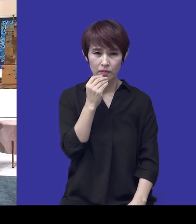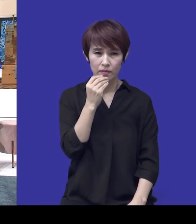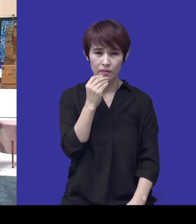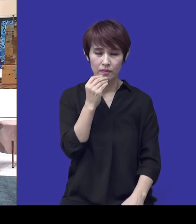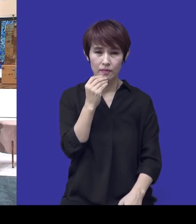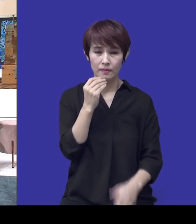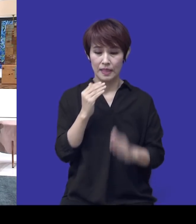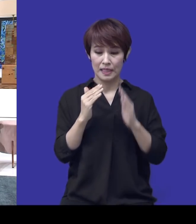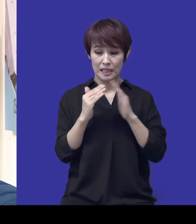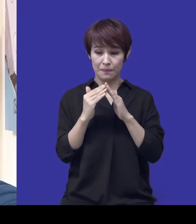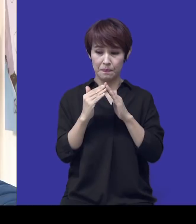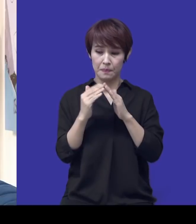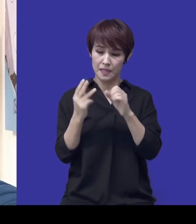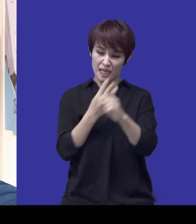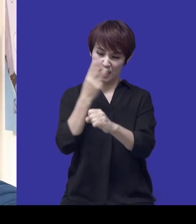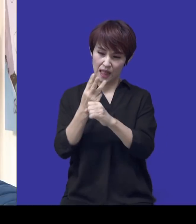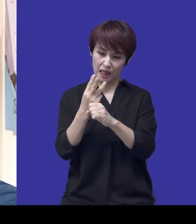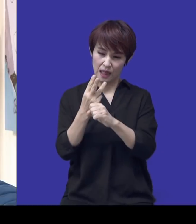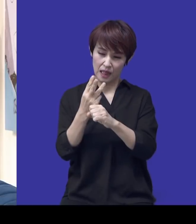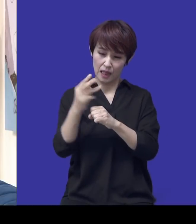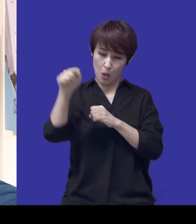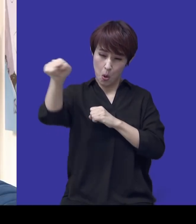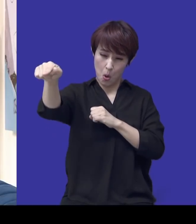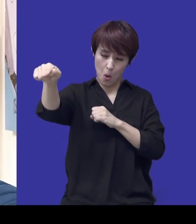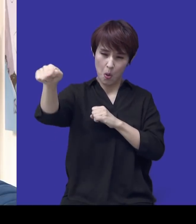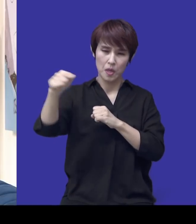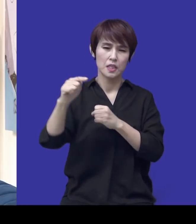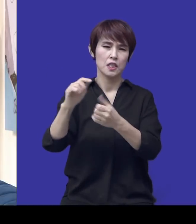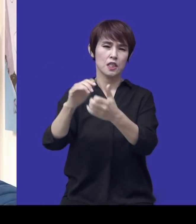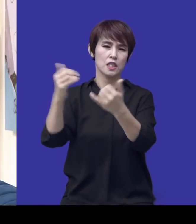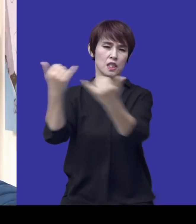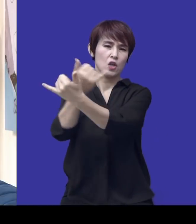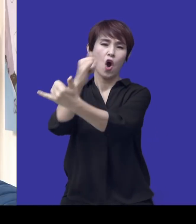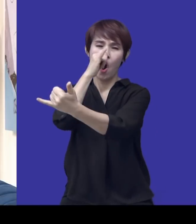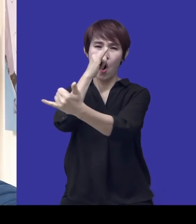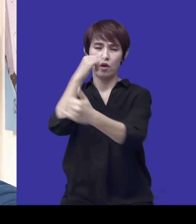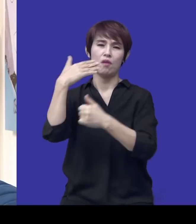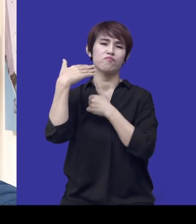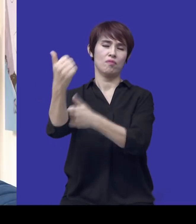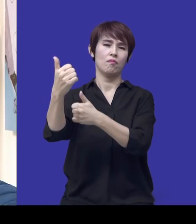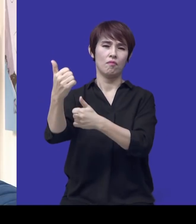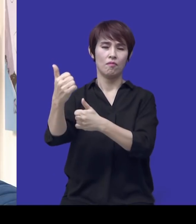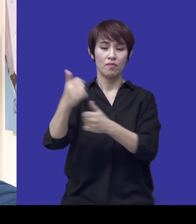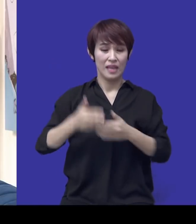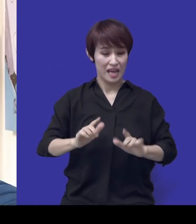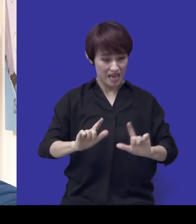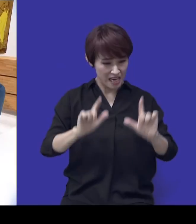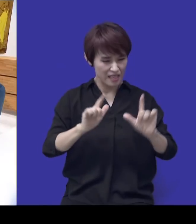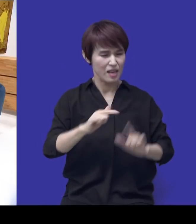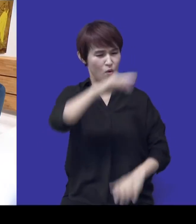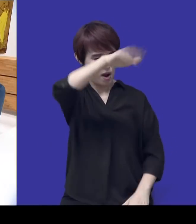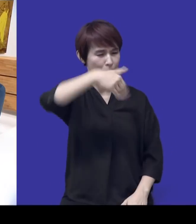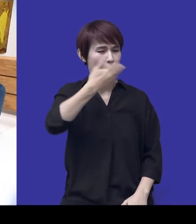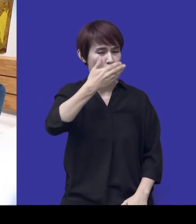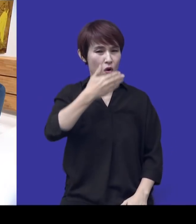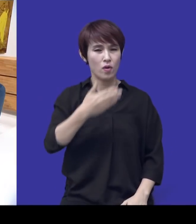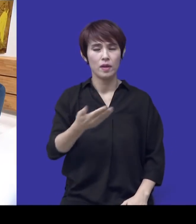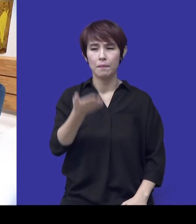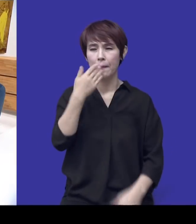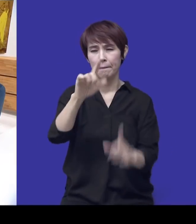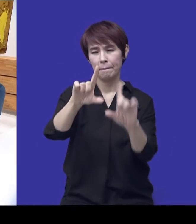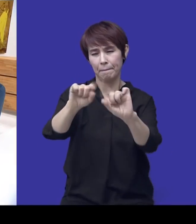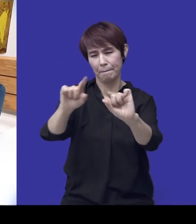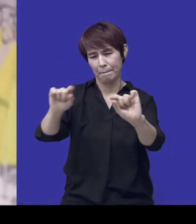살고 계셨거든요. 네. 효서가 너 생일이니까 와서 저녁 먹어라. 그래서 갔는데 진수성찬을